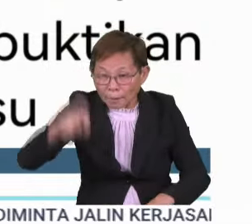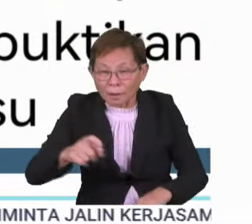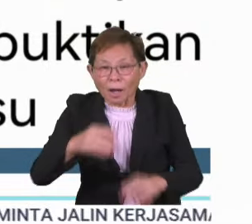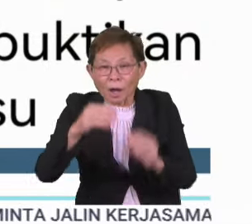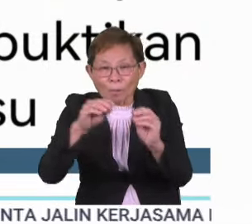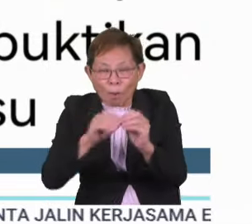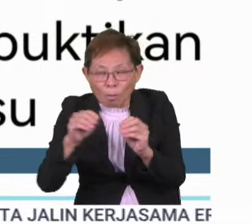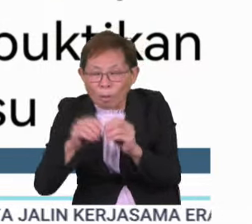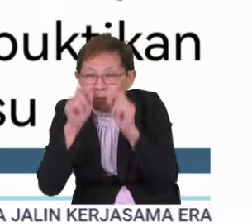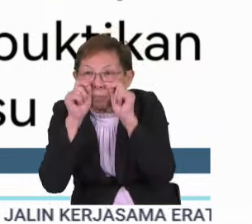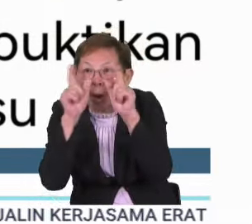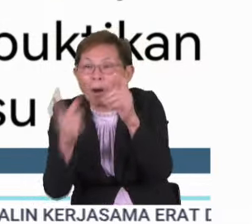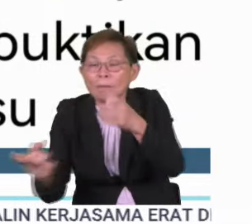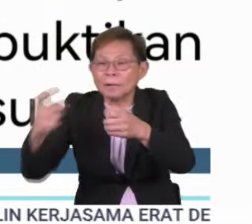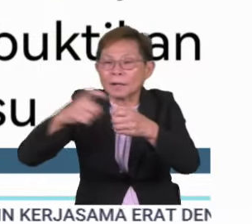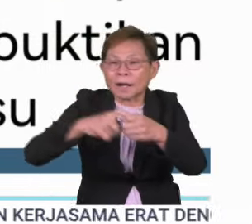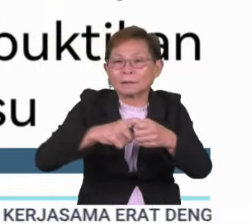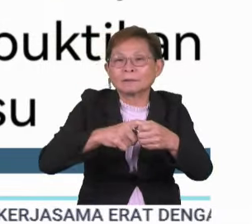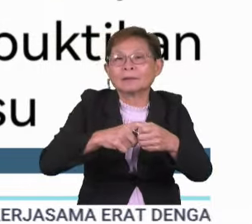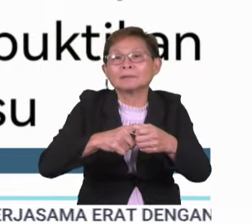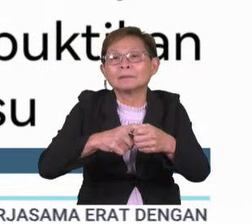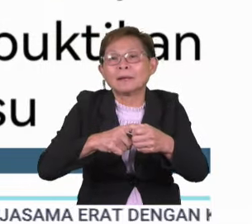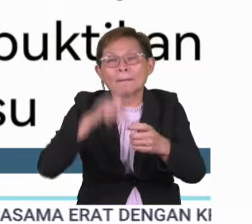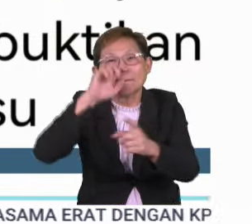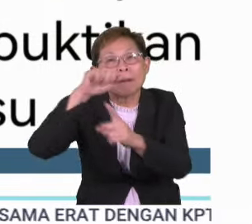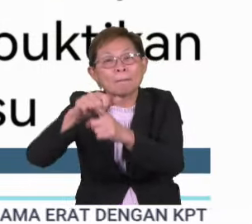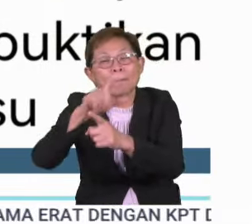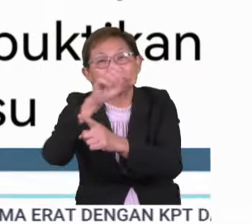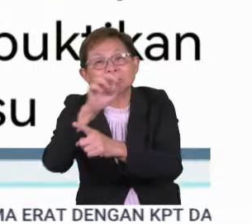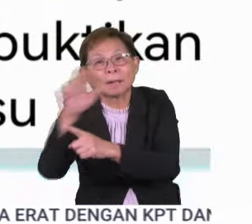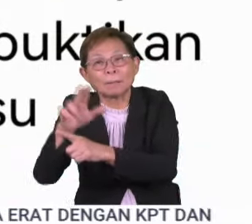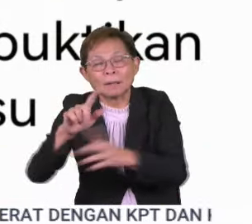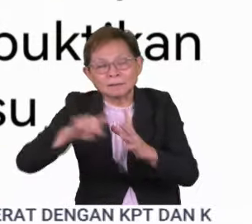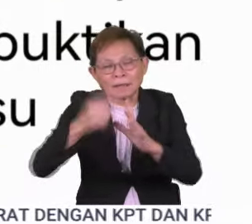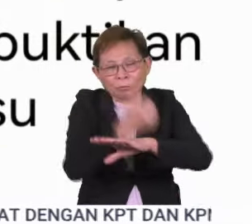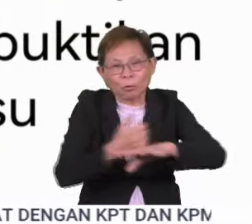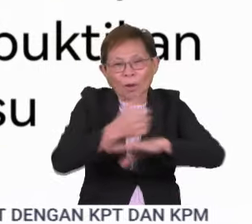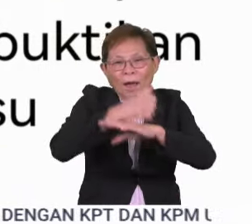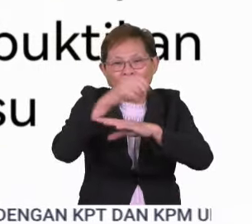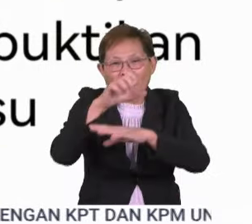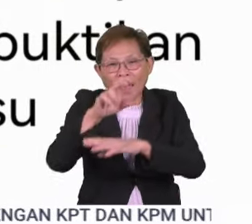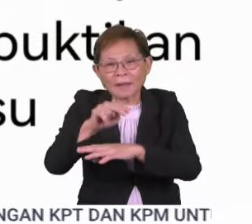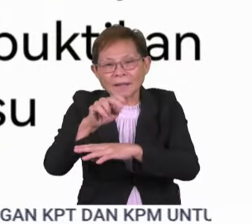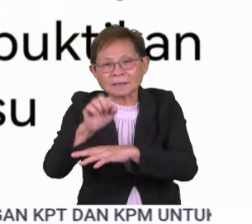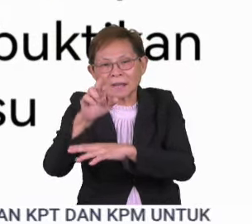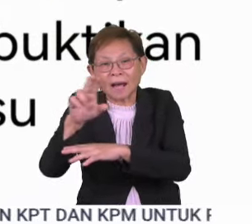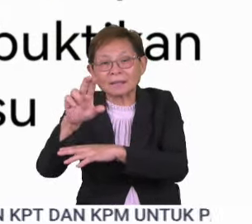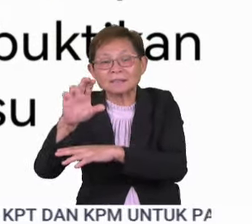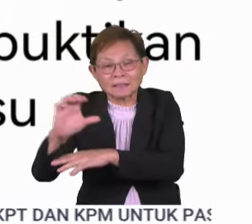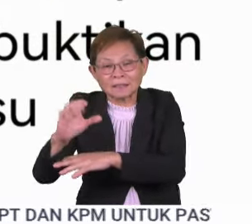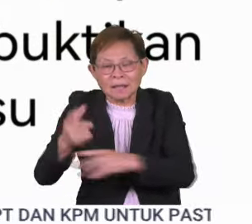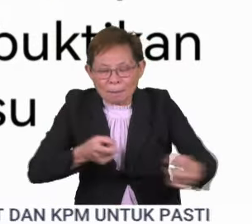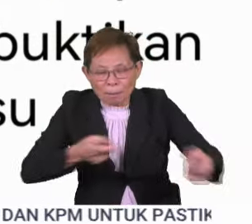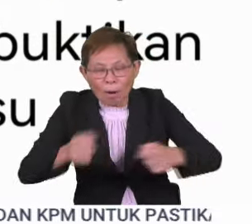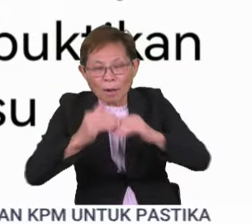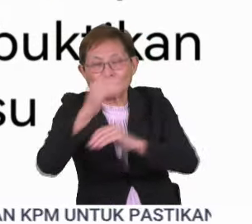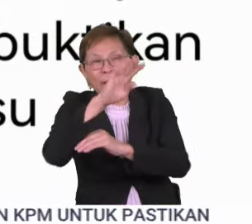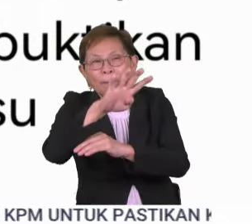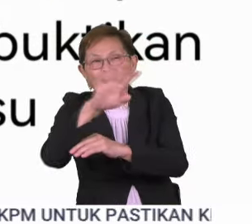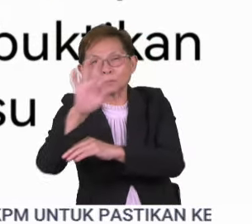meningkatkan kesedaran berhubung isu berkenaan sejak ditubuhkan nsrc telah mengendali lebih